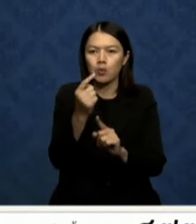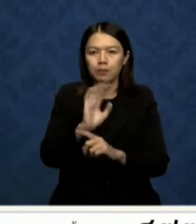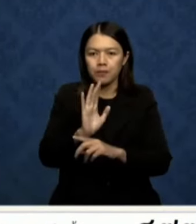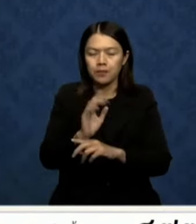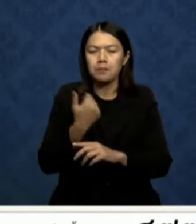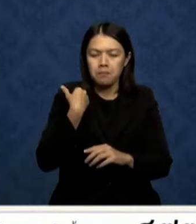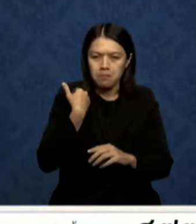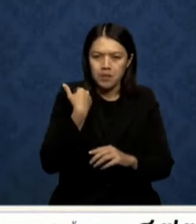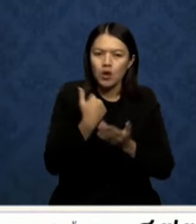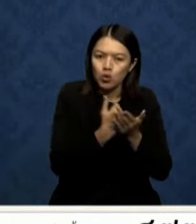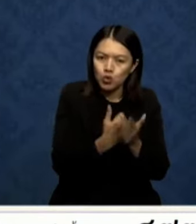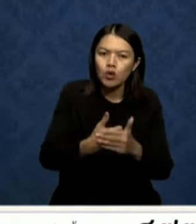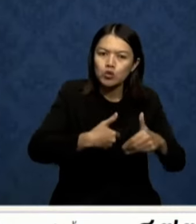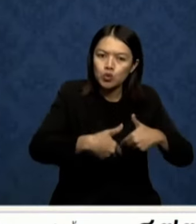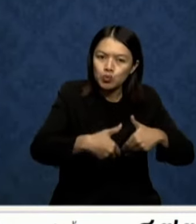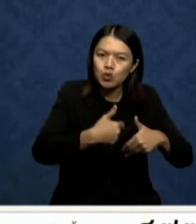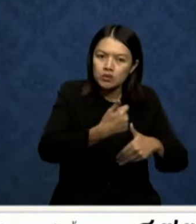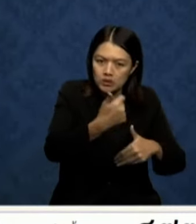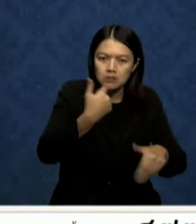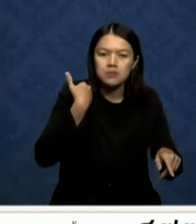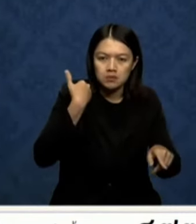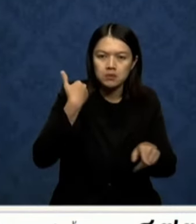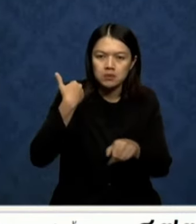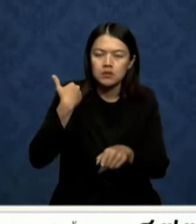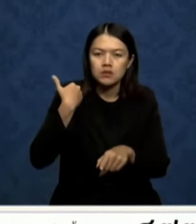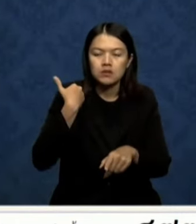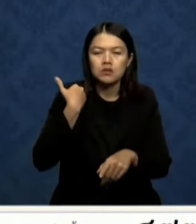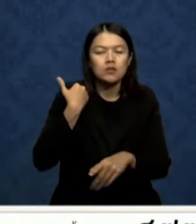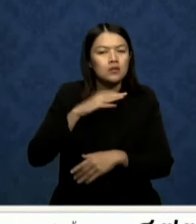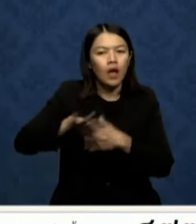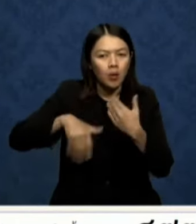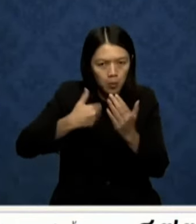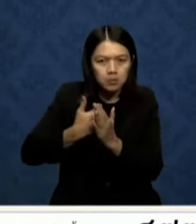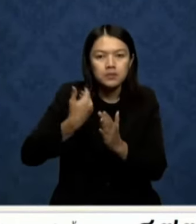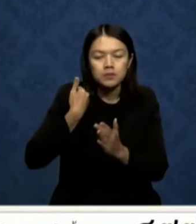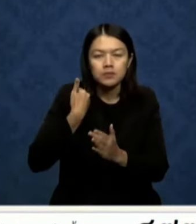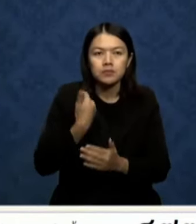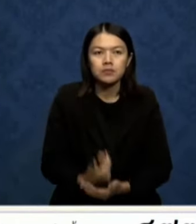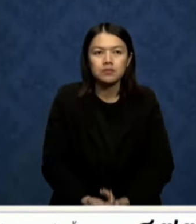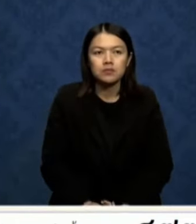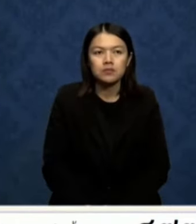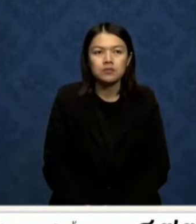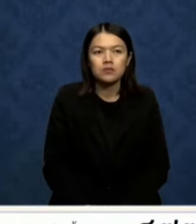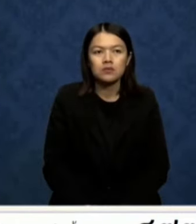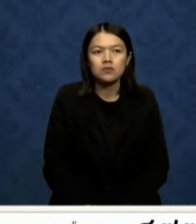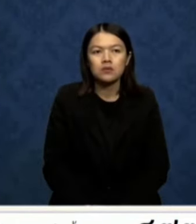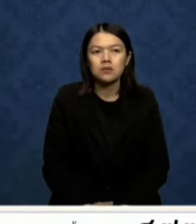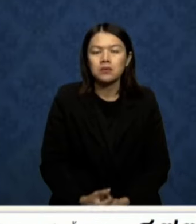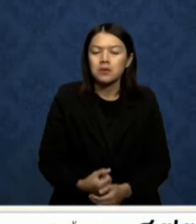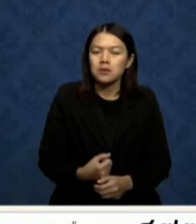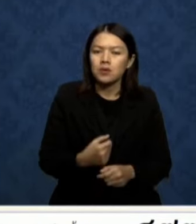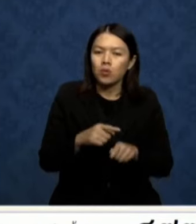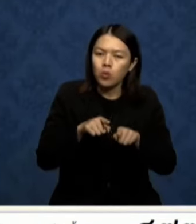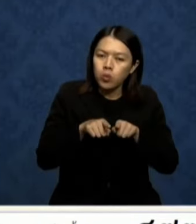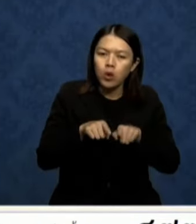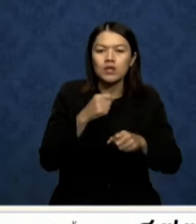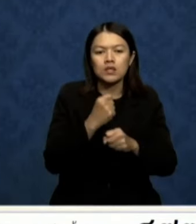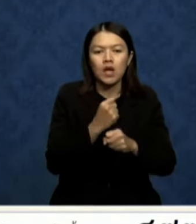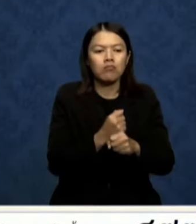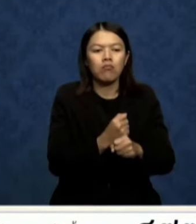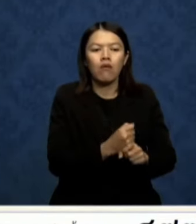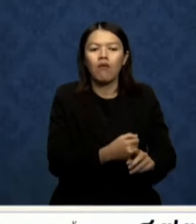ยังมีการช่วยเหลือประชาชนในมิติอื่นๆด้วยกลไกที่มีทั้งหมดนะครับเราก็เดินหน้าในทุกมิติคู่ขนานกันไม่ได้ทำเ